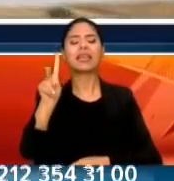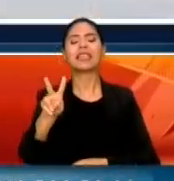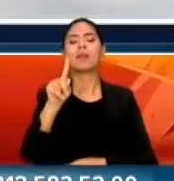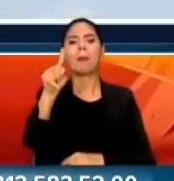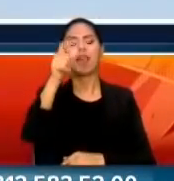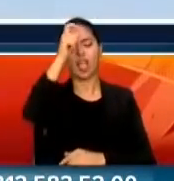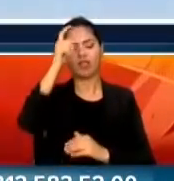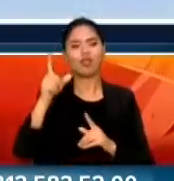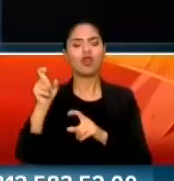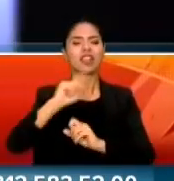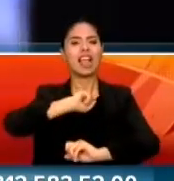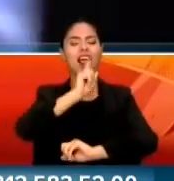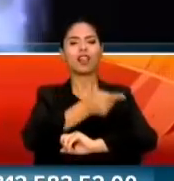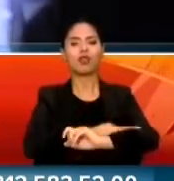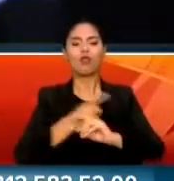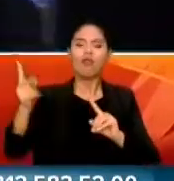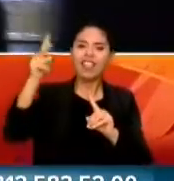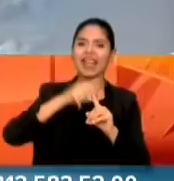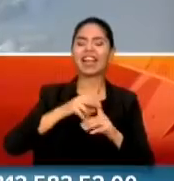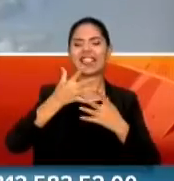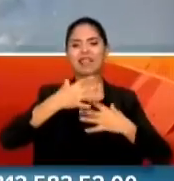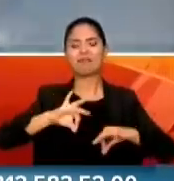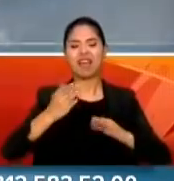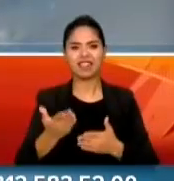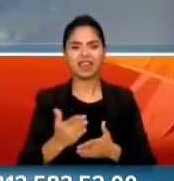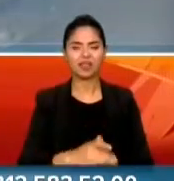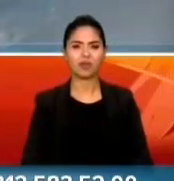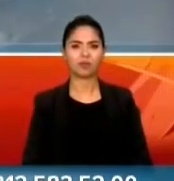Kuvvetleri'nin envanterine katılmaya bir adım daha yaklaştı.